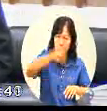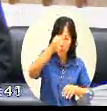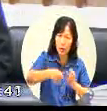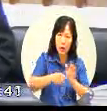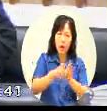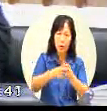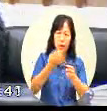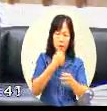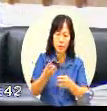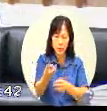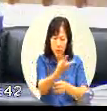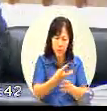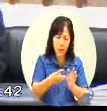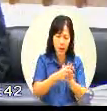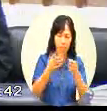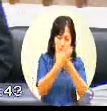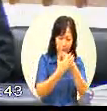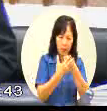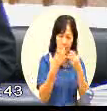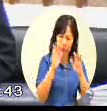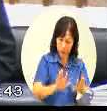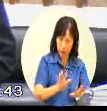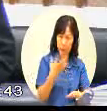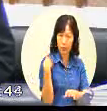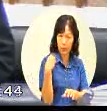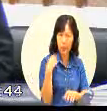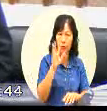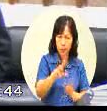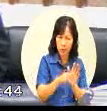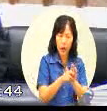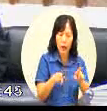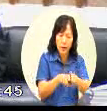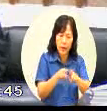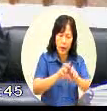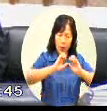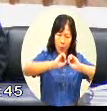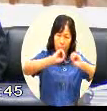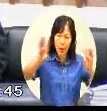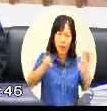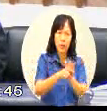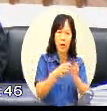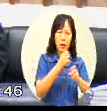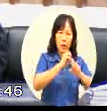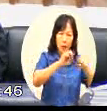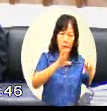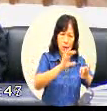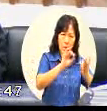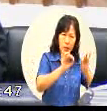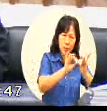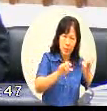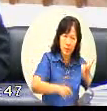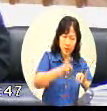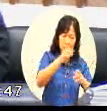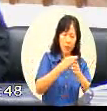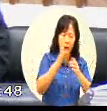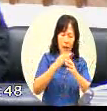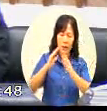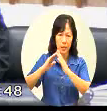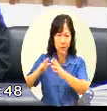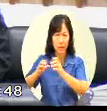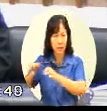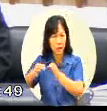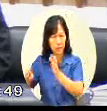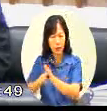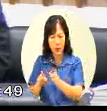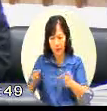之间，你要维持现状。照常理来讲，公告限值跟公告地价要逐年接近市价，这才符